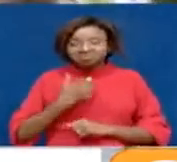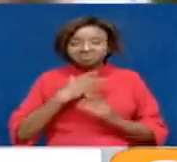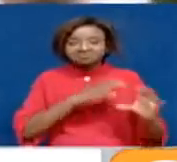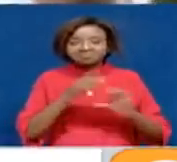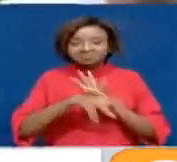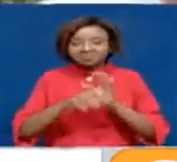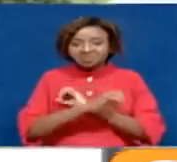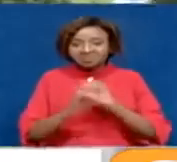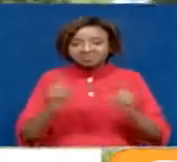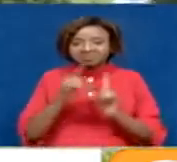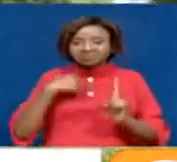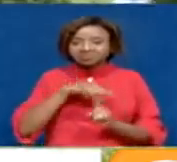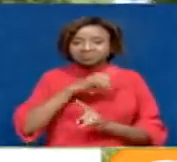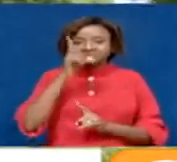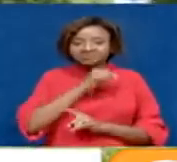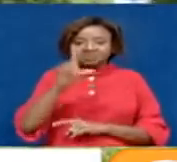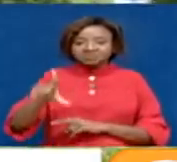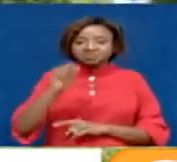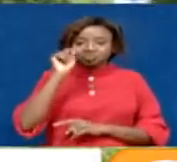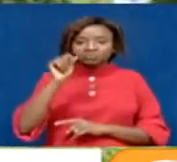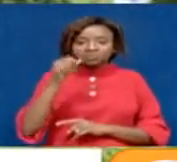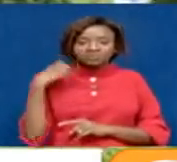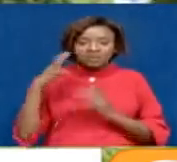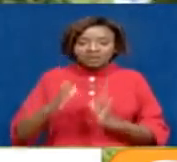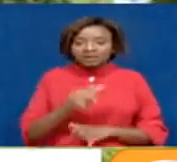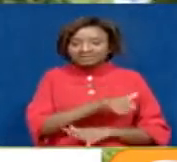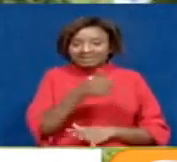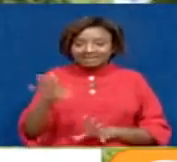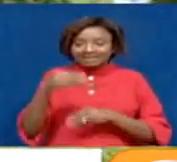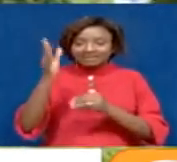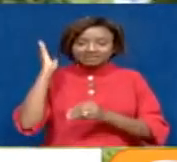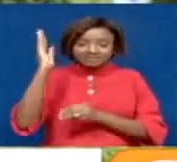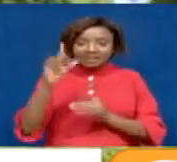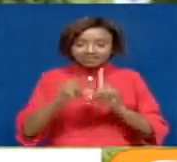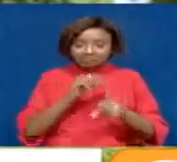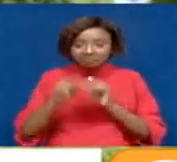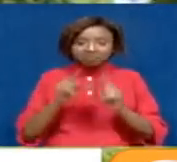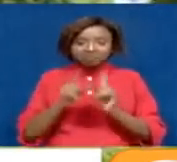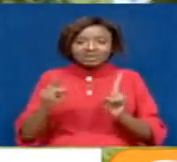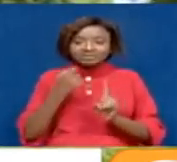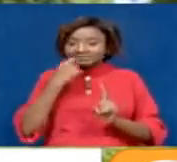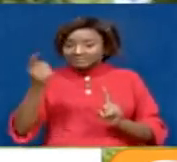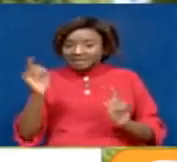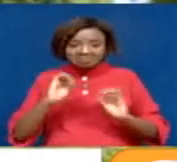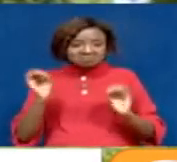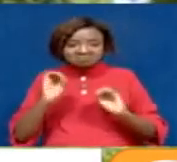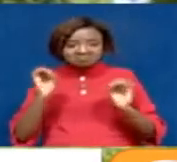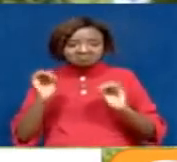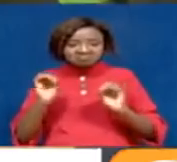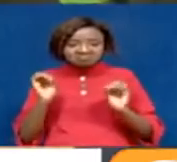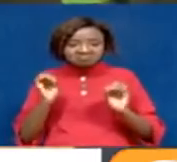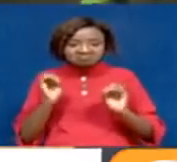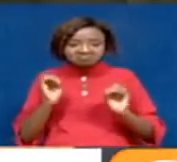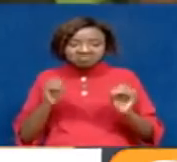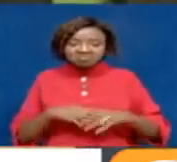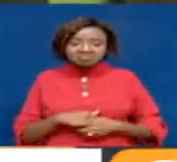walichukua candidate mwingine. So wanapeana direct nomination and then they don't tell you before uingie kama wanapeana direct